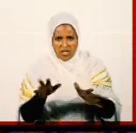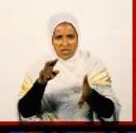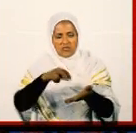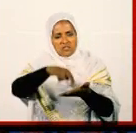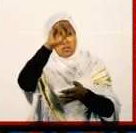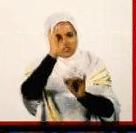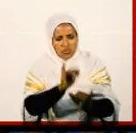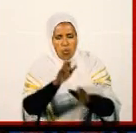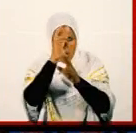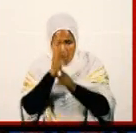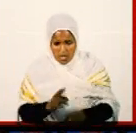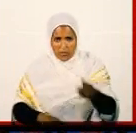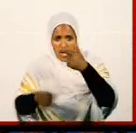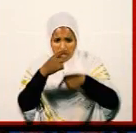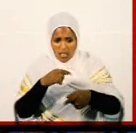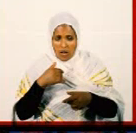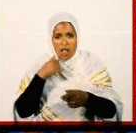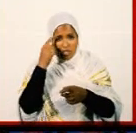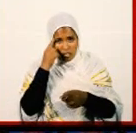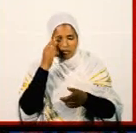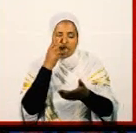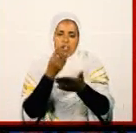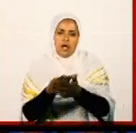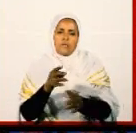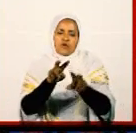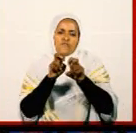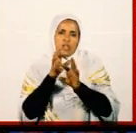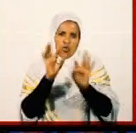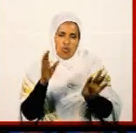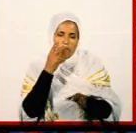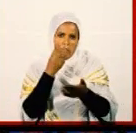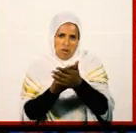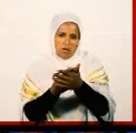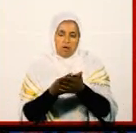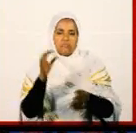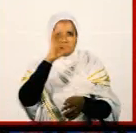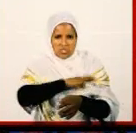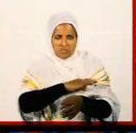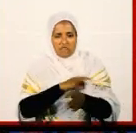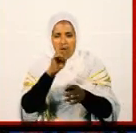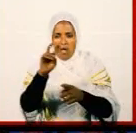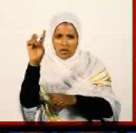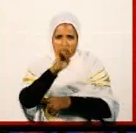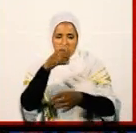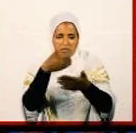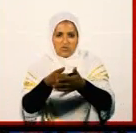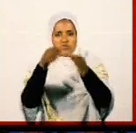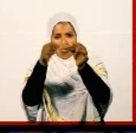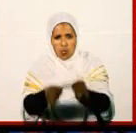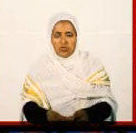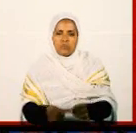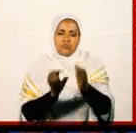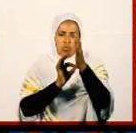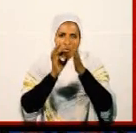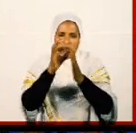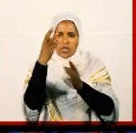አክብረን እንመጣለን ካሉ መልካም ነው። ይሄ ትሩፋት ነው፣ ክፋት የለውም። ትንሣኤዋንም እዚያው ጨርሰን እስከ 21 ቀን እንደ አንድ ቀን ስለሚቆጥር